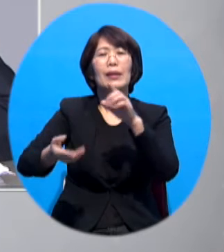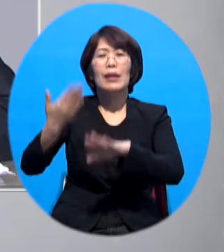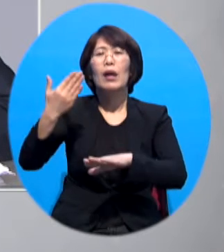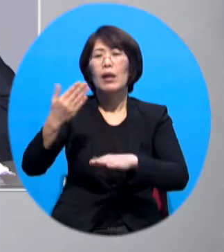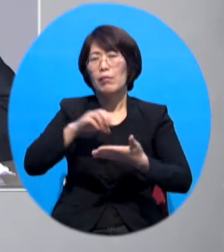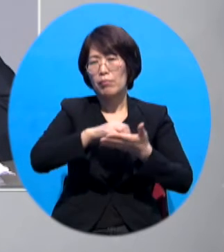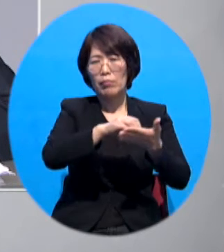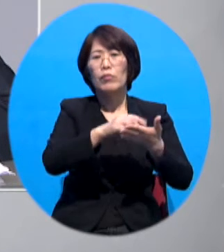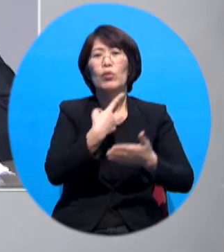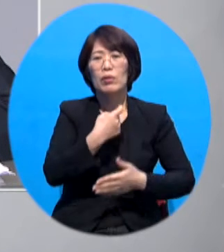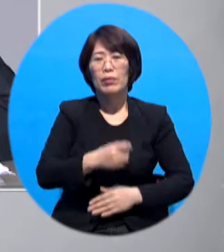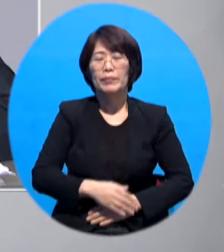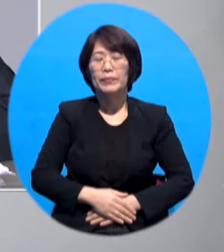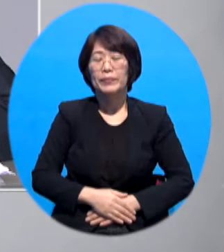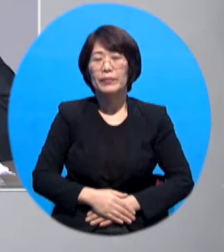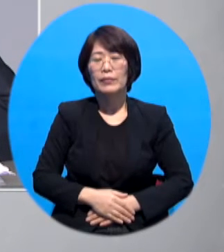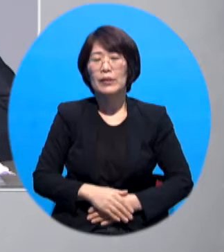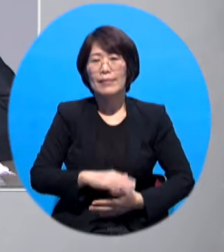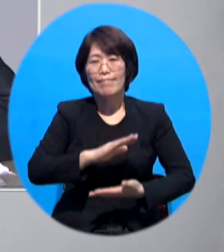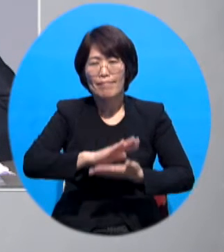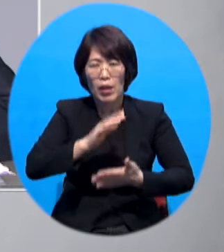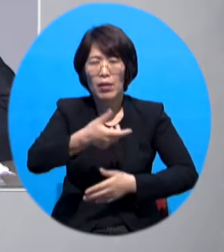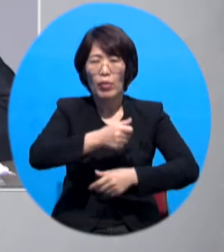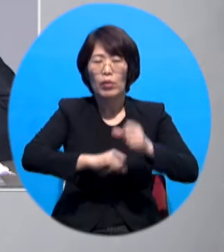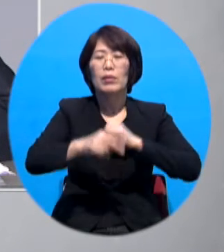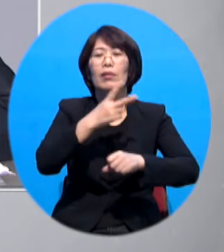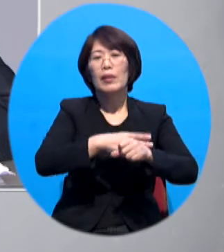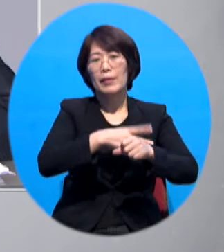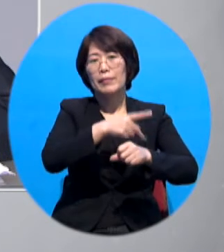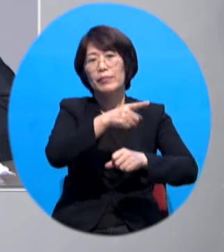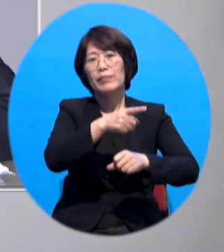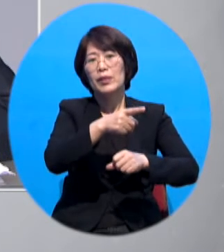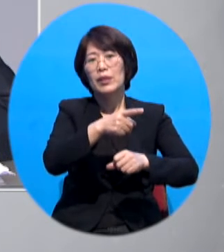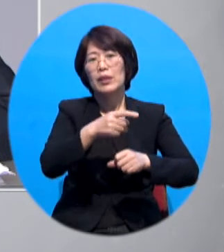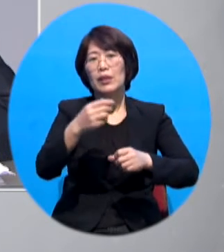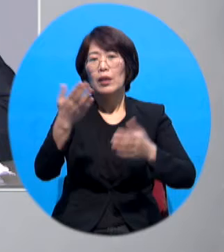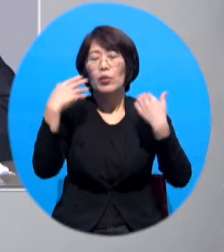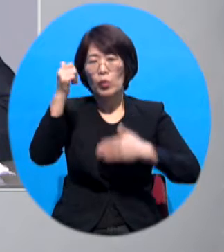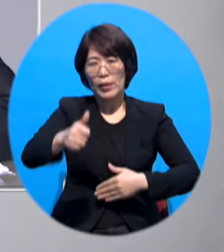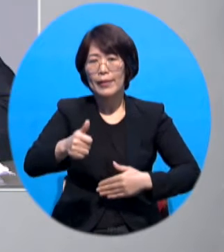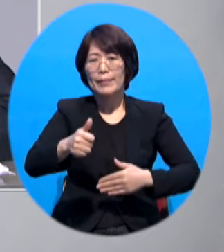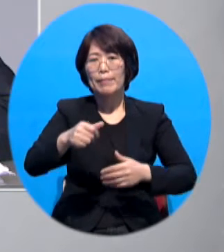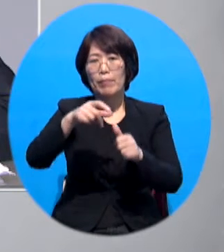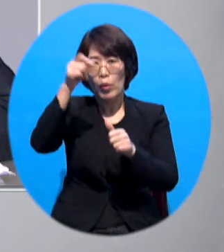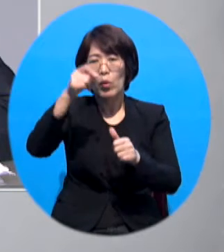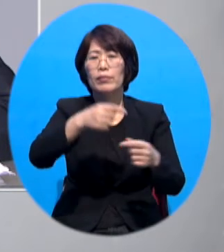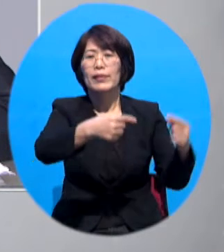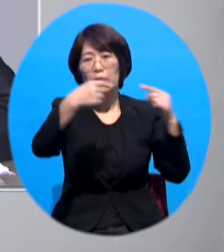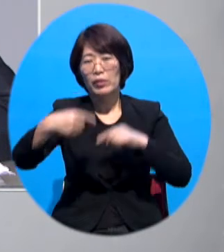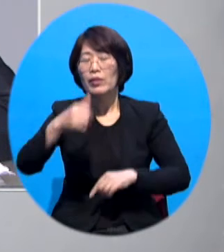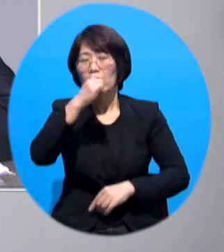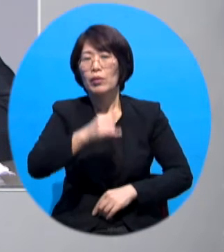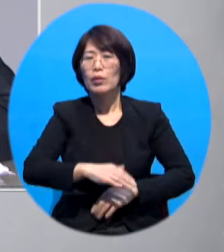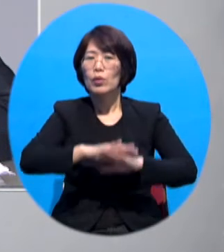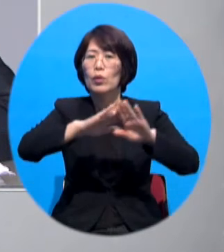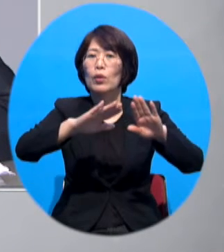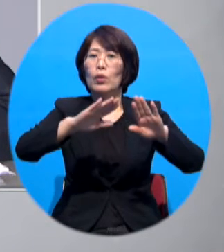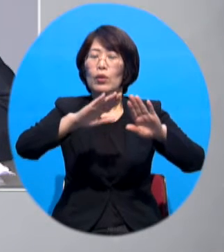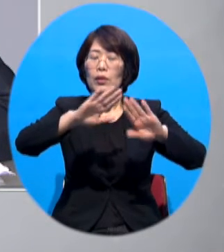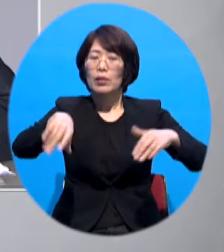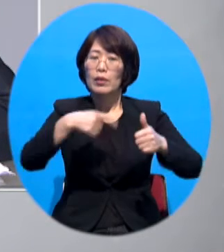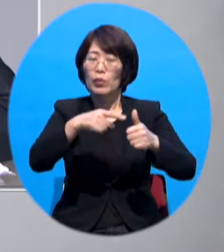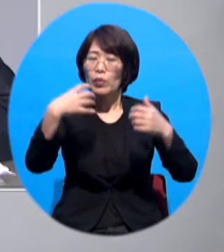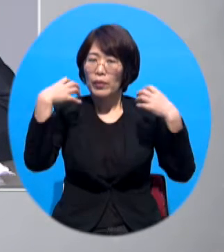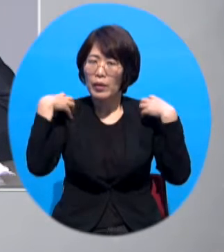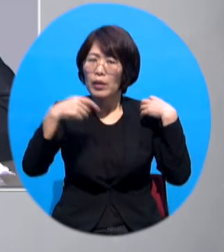적도 있었어요 그중에서 열정이 넘치는 선생님들이 그게 응모했던 거고 오토 계획 청 차원에서는 모든 선생님들이